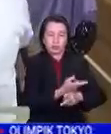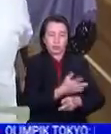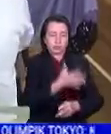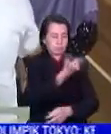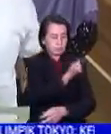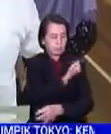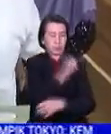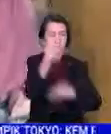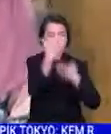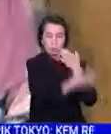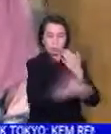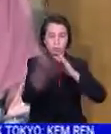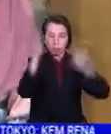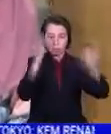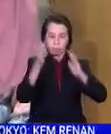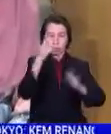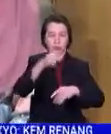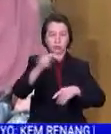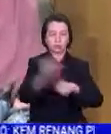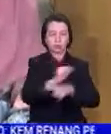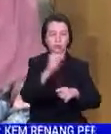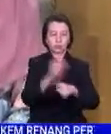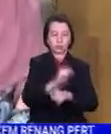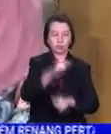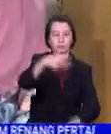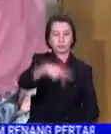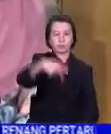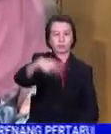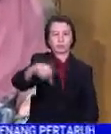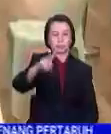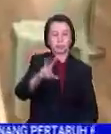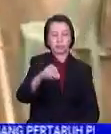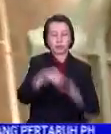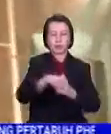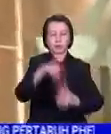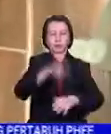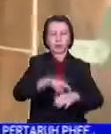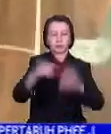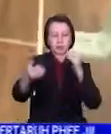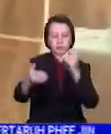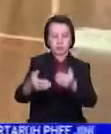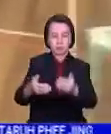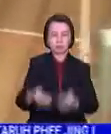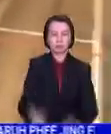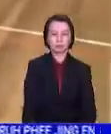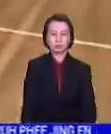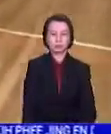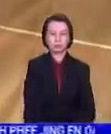seluruh negara untuk kegunaan di pusat pemberian vaksin dalam masa terdekat.